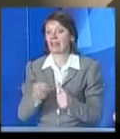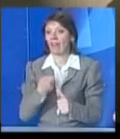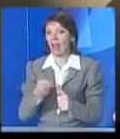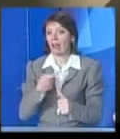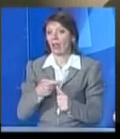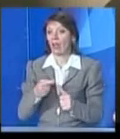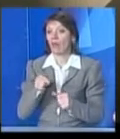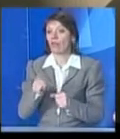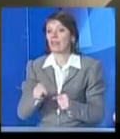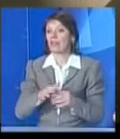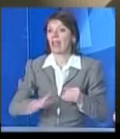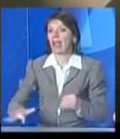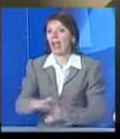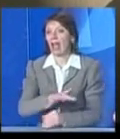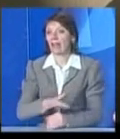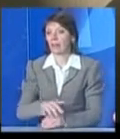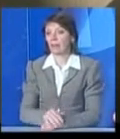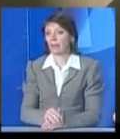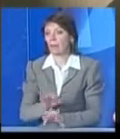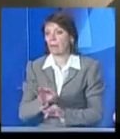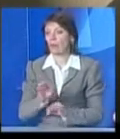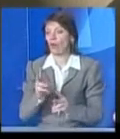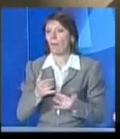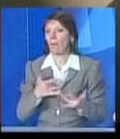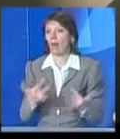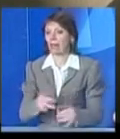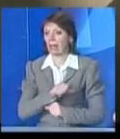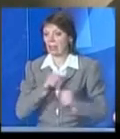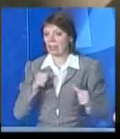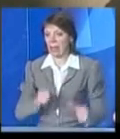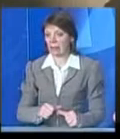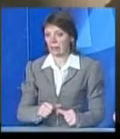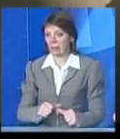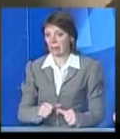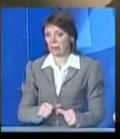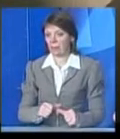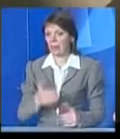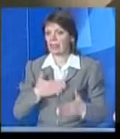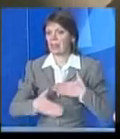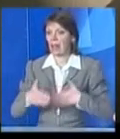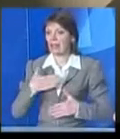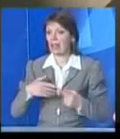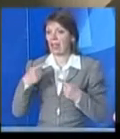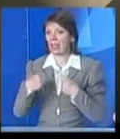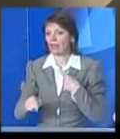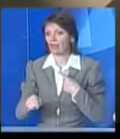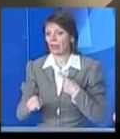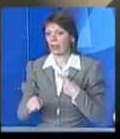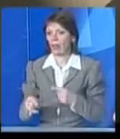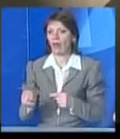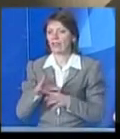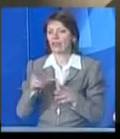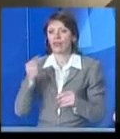край». Хтось прагне серцем в гатці Прокарпати, зрадіє інший, вчувши про